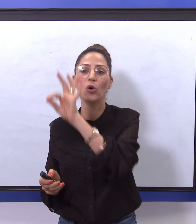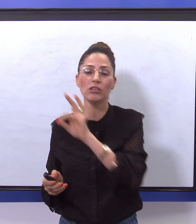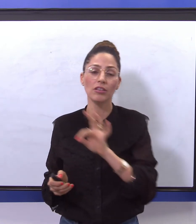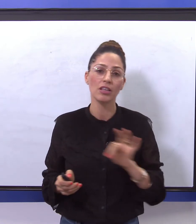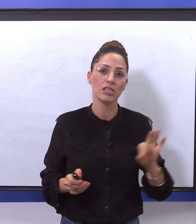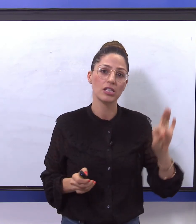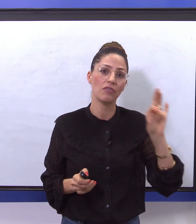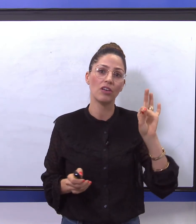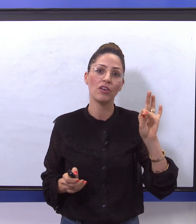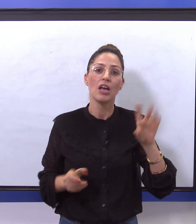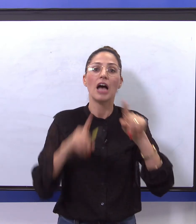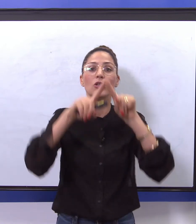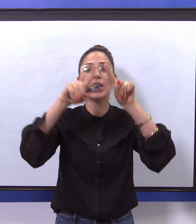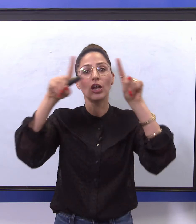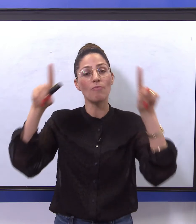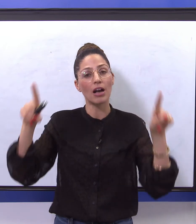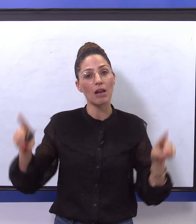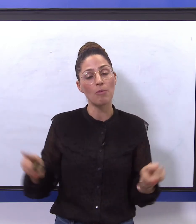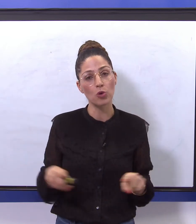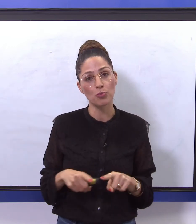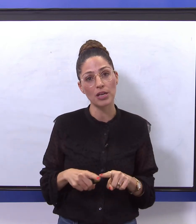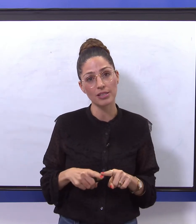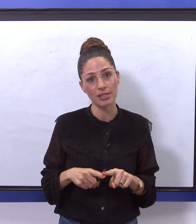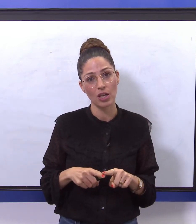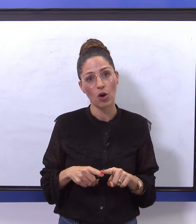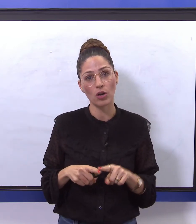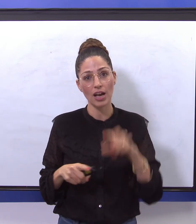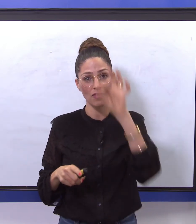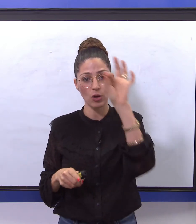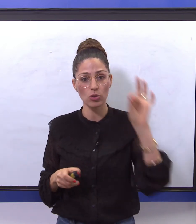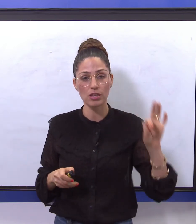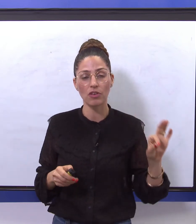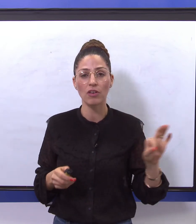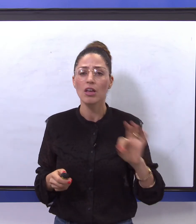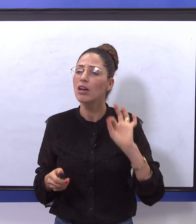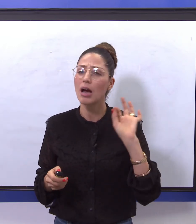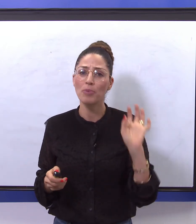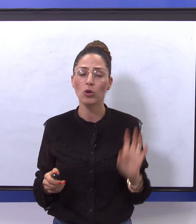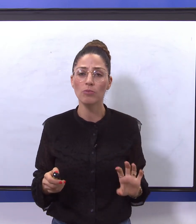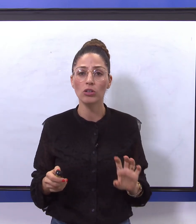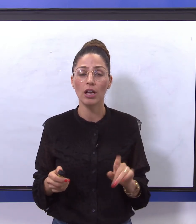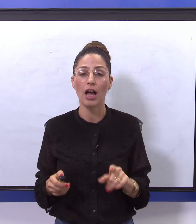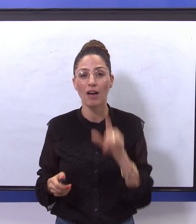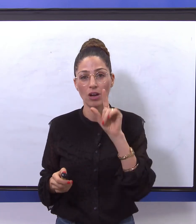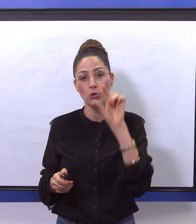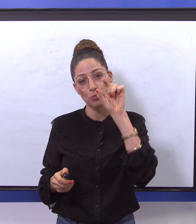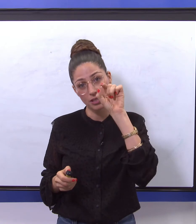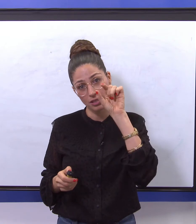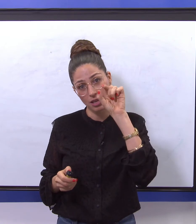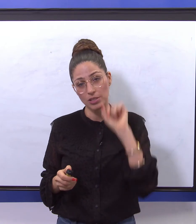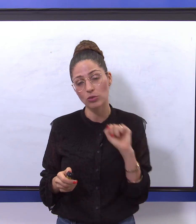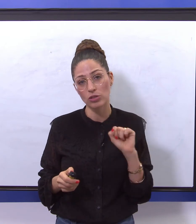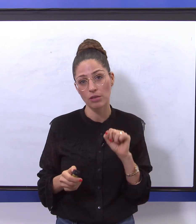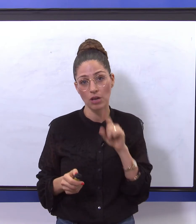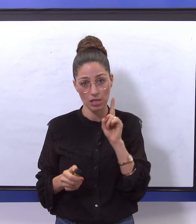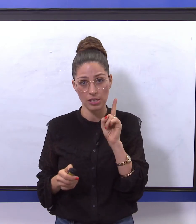את החוט סביב. אז נוצר לנו מעגל בפושפינס, אוקיי? וחוט סביב. גם פעילות מאוד קלה, אבל הפושפינס